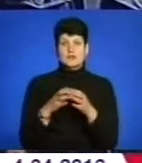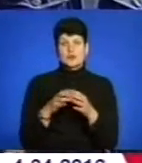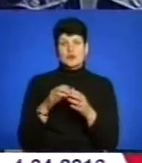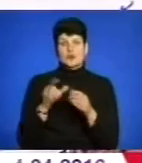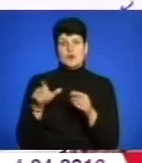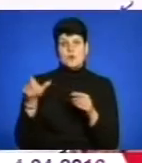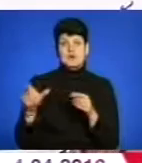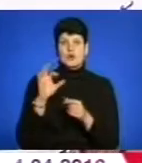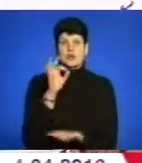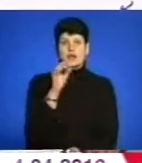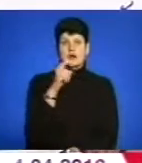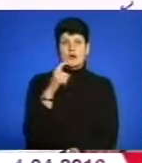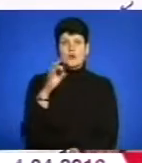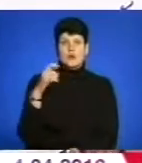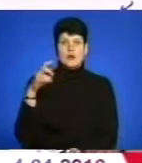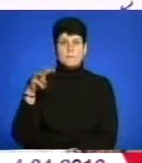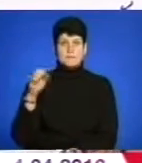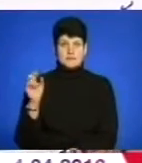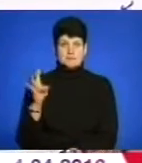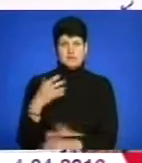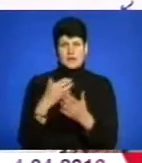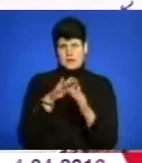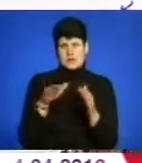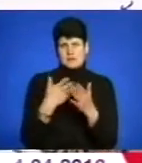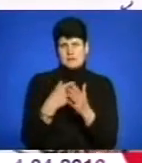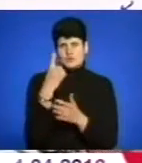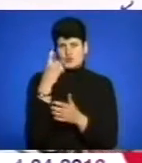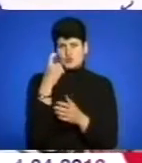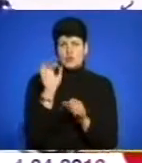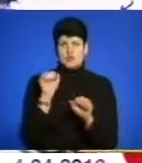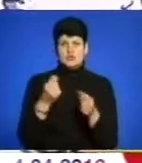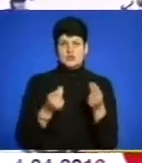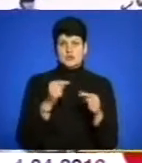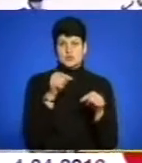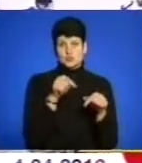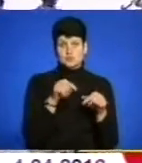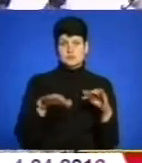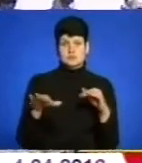Кохман. Дітей близько 100 може гратися тут на цьому майданчику,